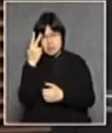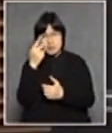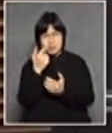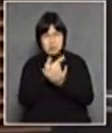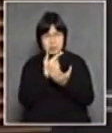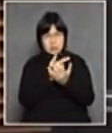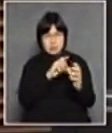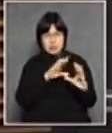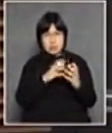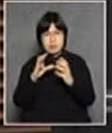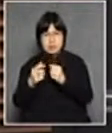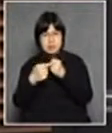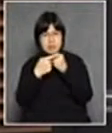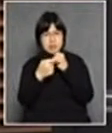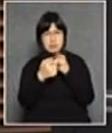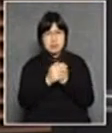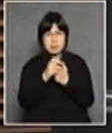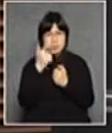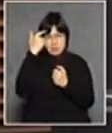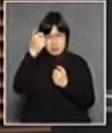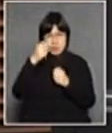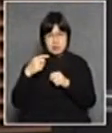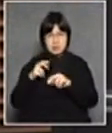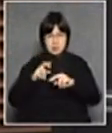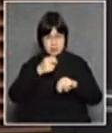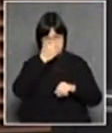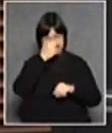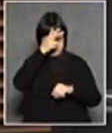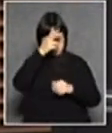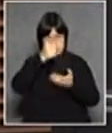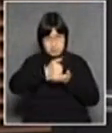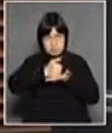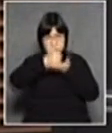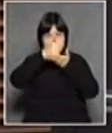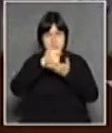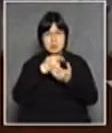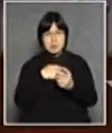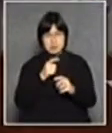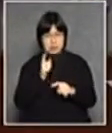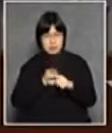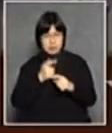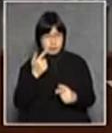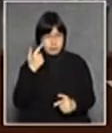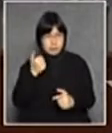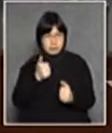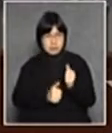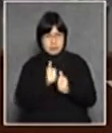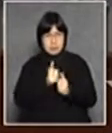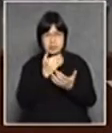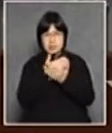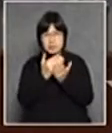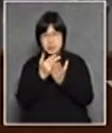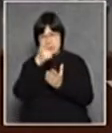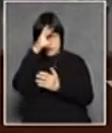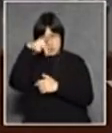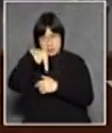疇，而第一個範疇就是希望特區政府能夠重視一項的盛事，能夠在各個行政上高